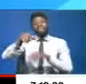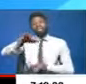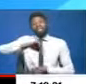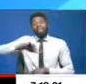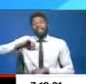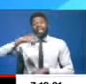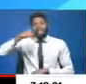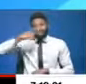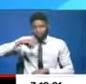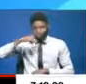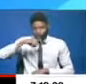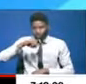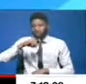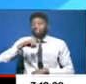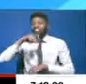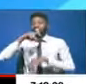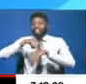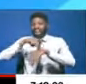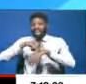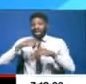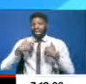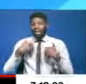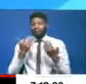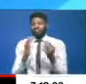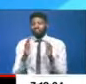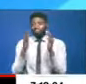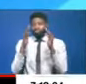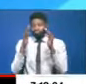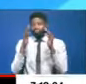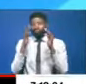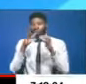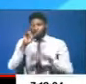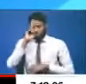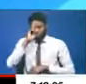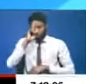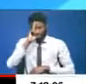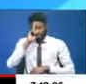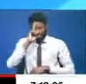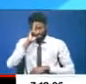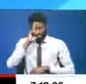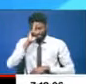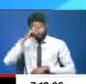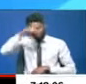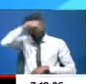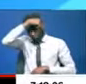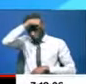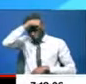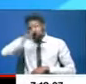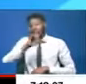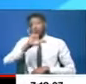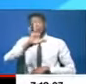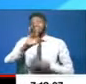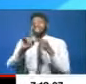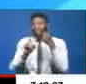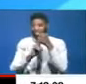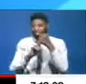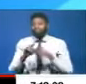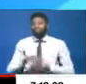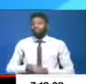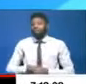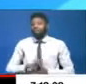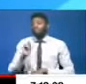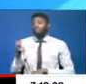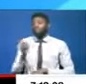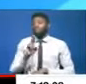kwa maafisa 256 wa kitengo maalum cha polisi wa utawala, Rais Kenyatta alisema ushirikiano huo utawezesha maafisa